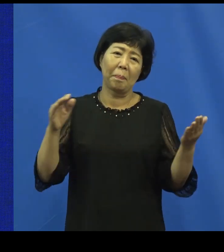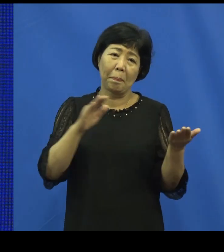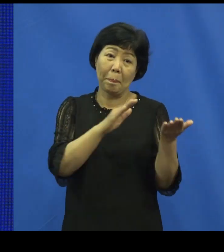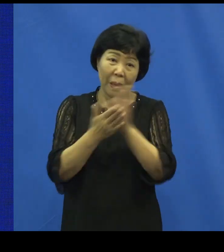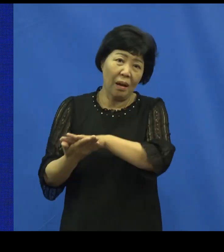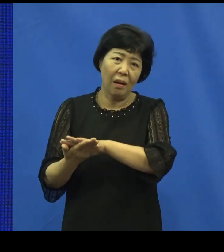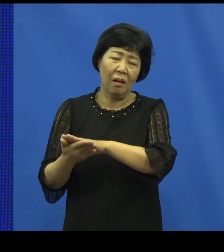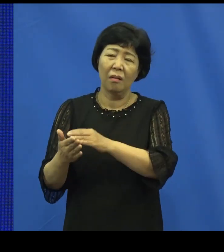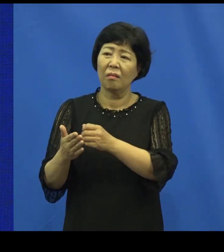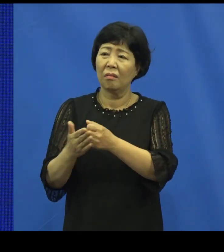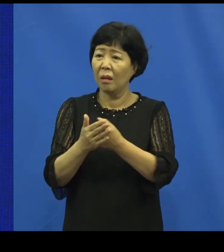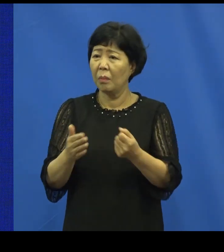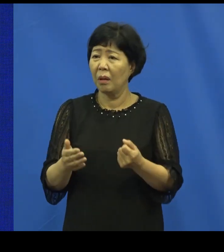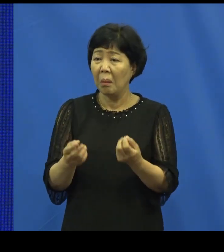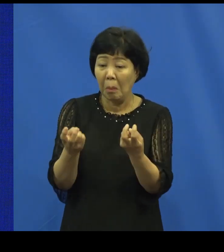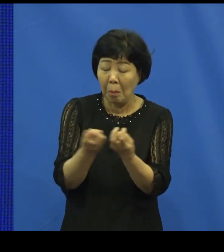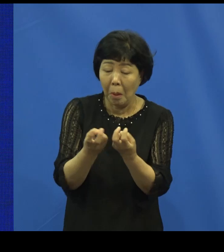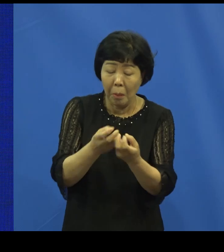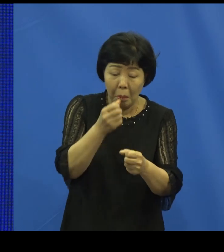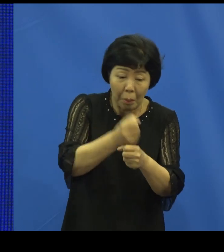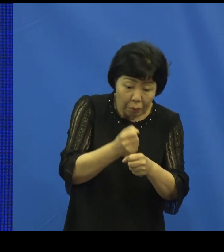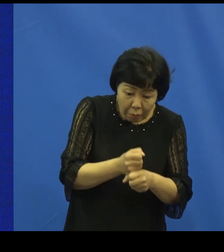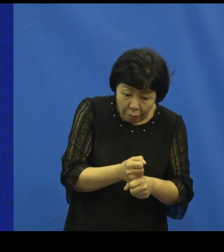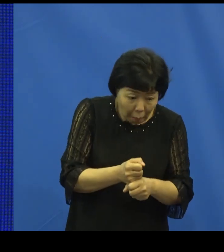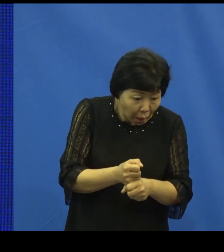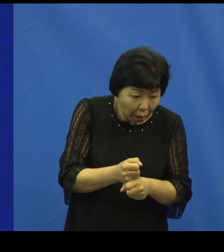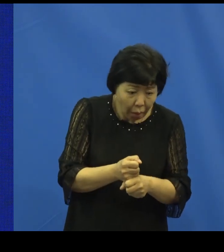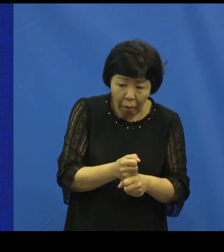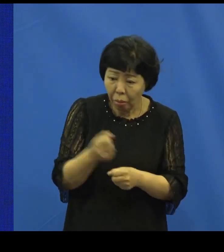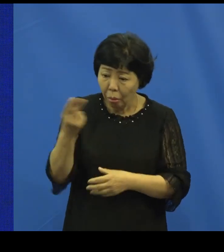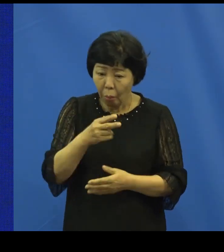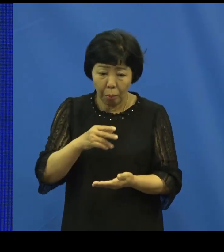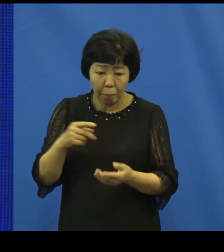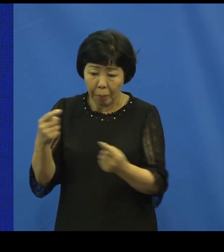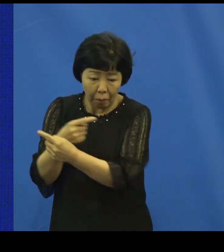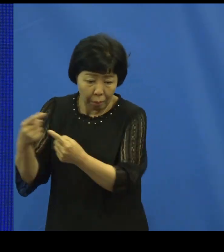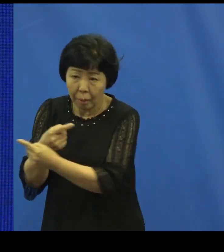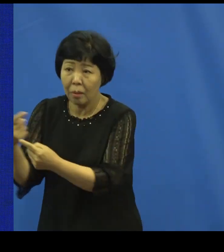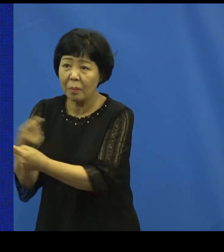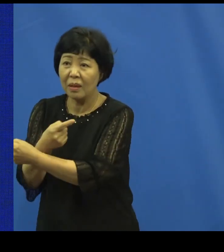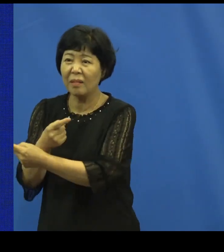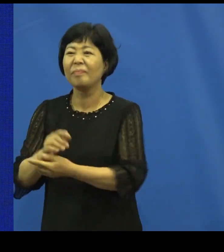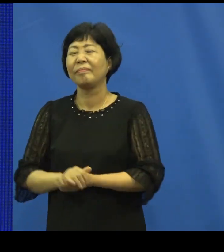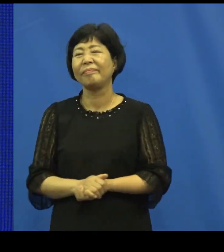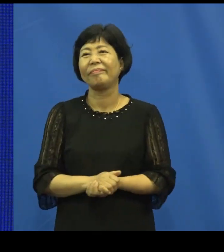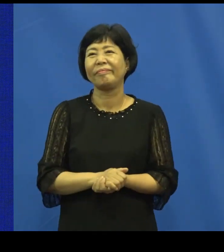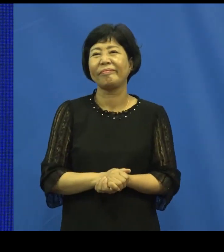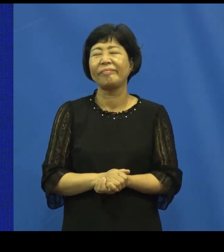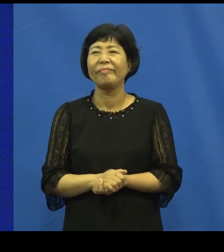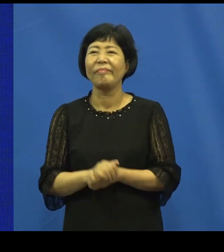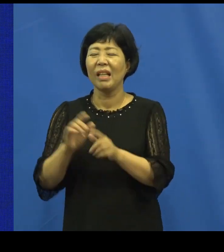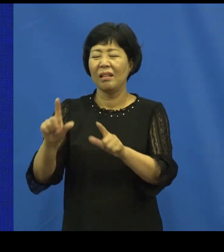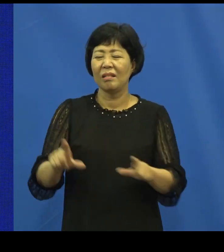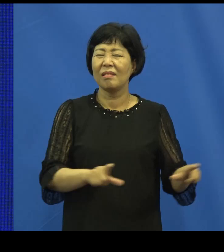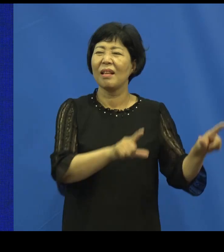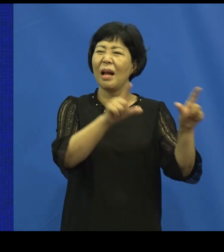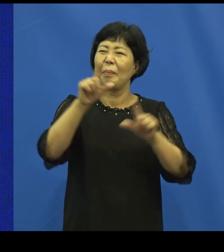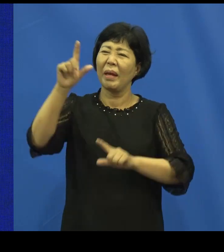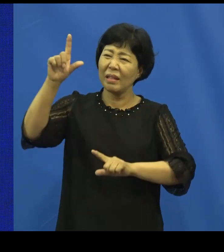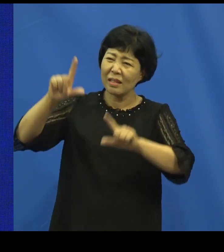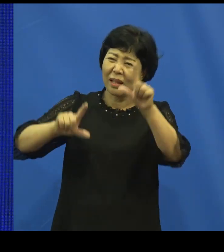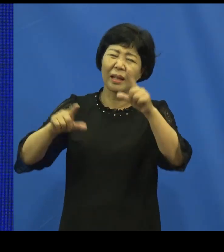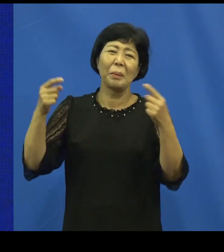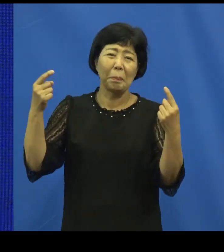낡은 유물이 되는 거예요. 그 정도로 빠르게 이제 삶의 패턴이 바뀌고 문화가 바뀌고